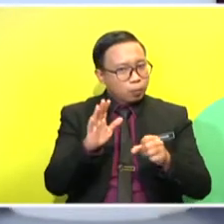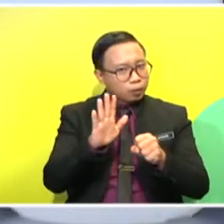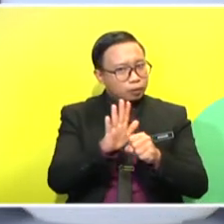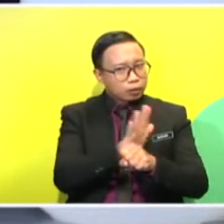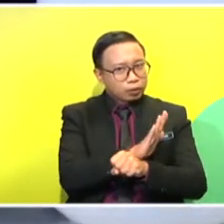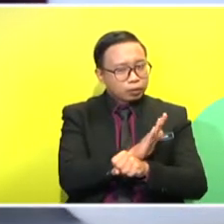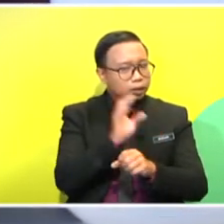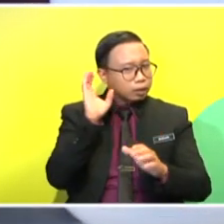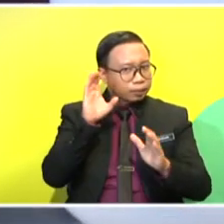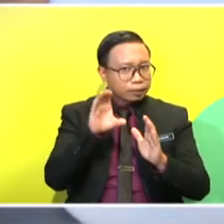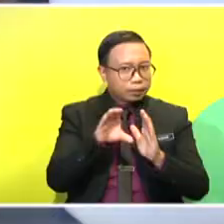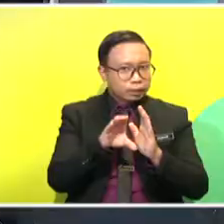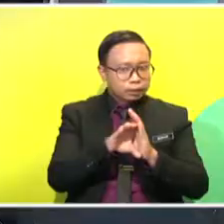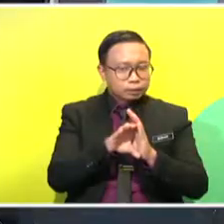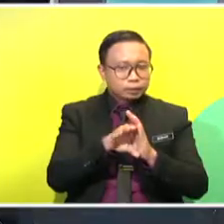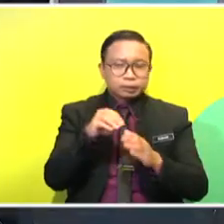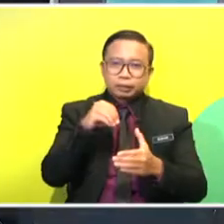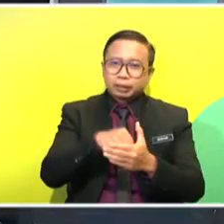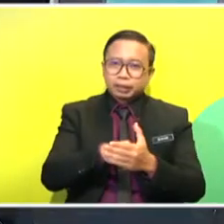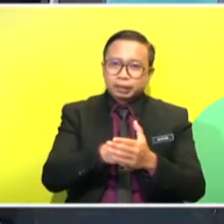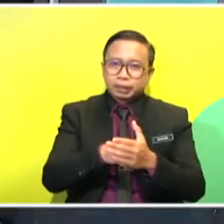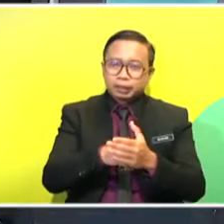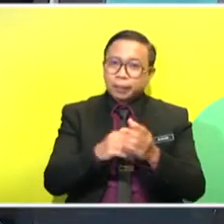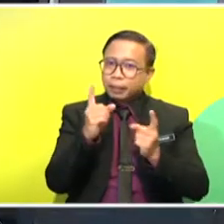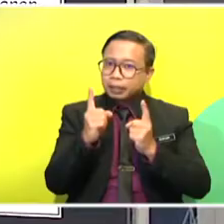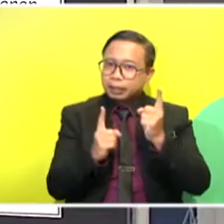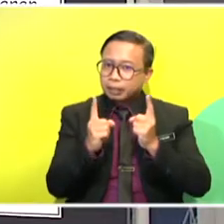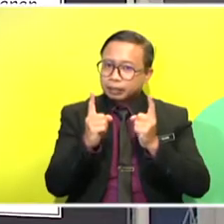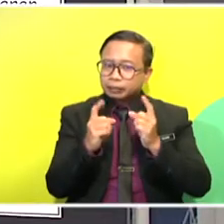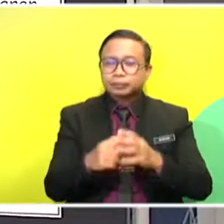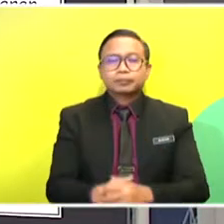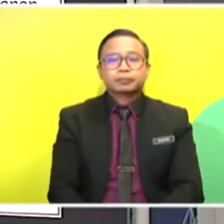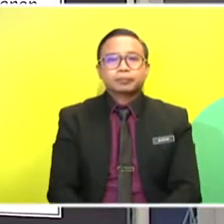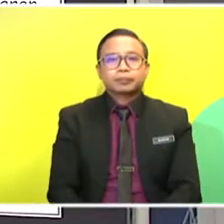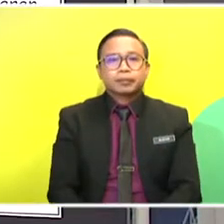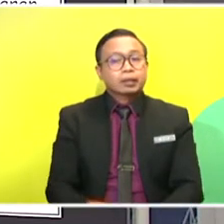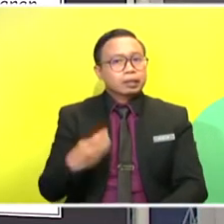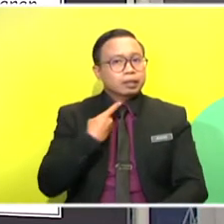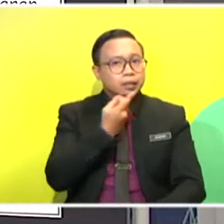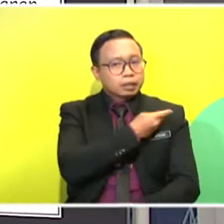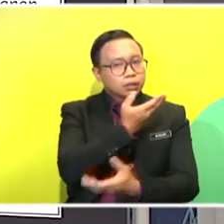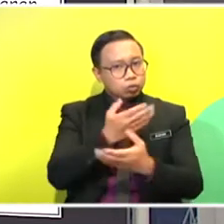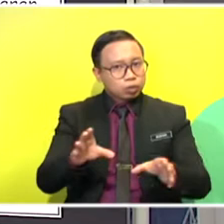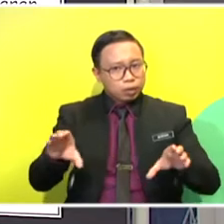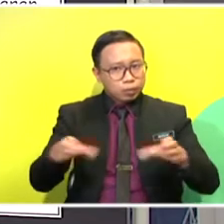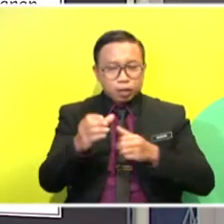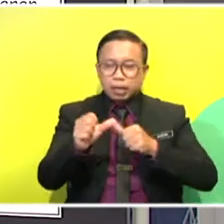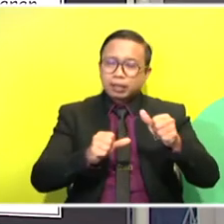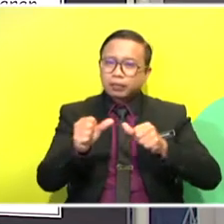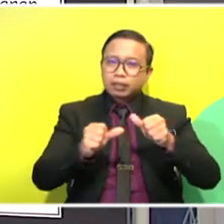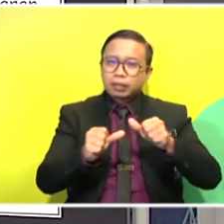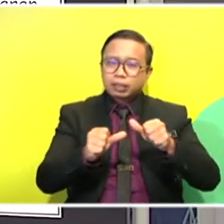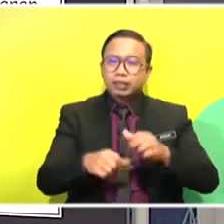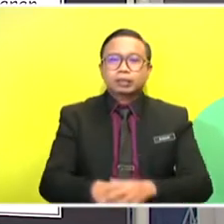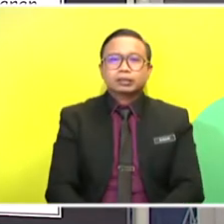Nisa dengan ganjaran bintang. Sekarang kita dah lakukan aktiviti ini, jadi murid-murid telah tahu ini